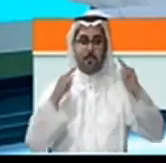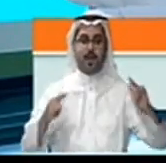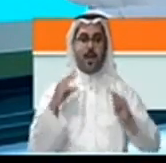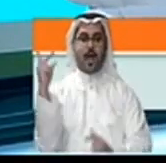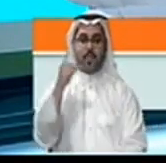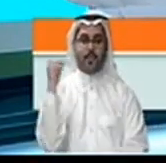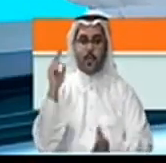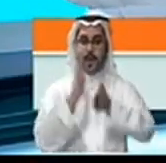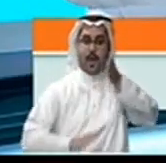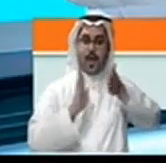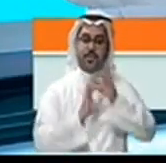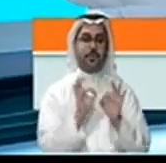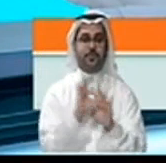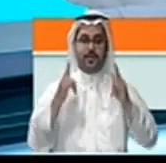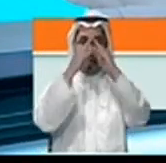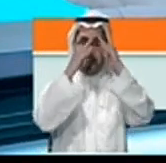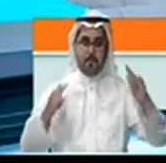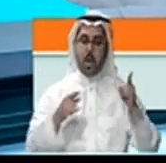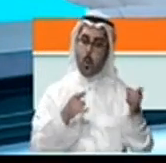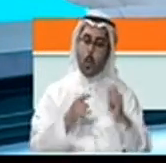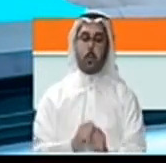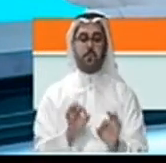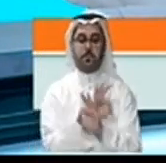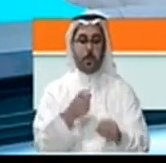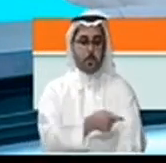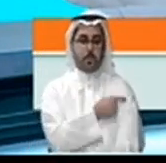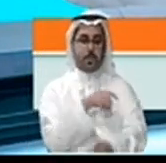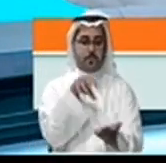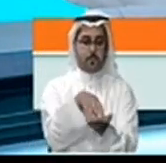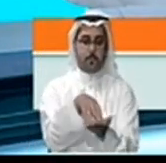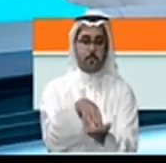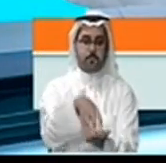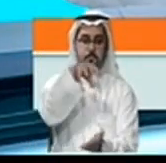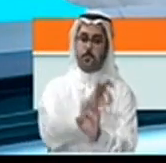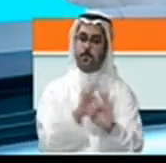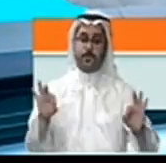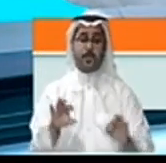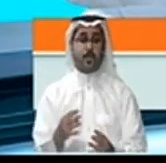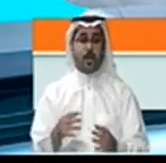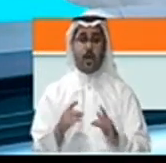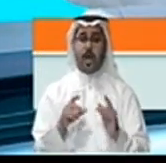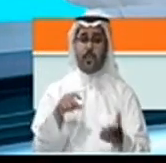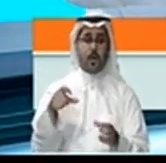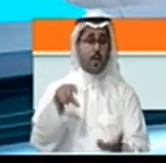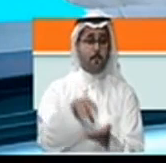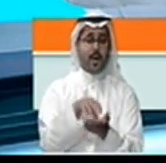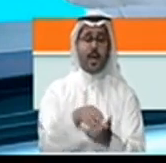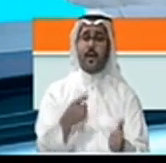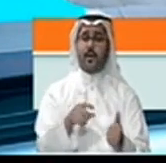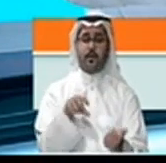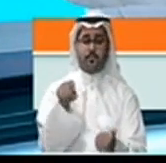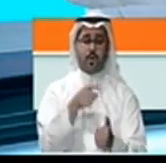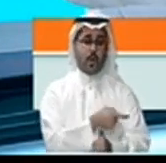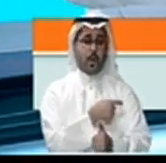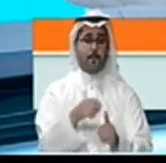لاستقبال حجاج بيت الله الحرام ضمن منظومة منشآت الصحة في ميناء التي تضم 4 مستشفيات، وهي مستشفى